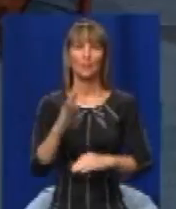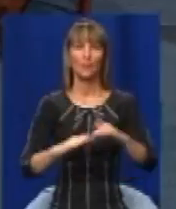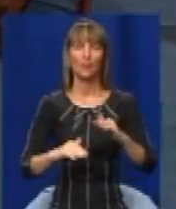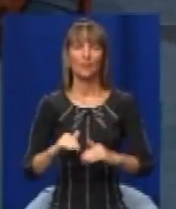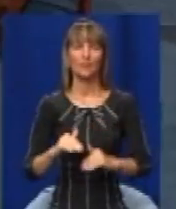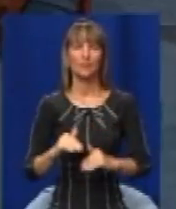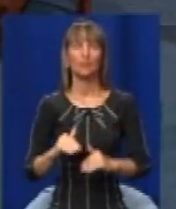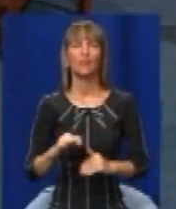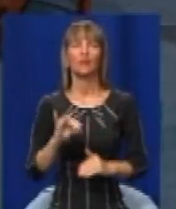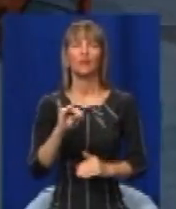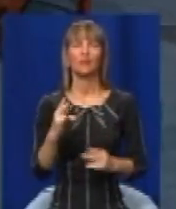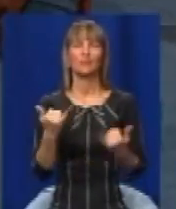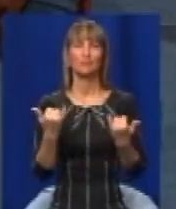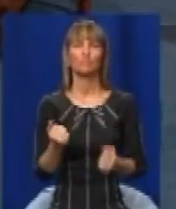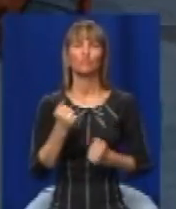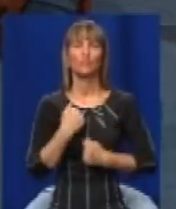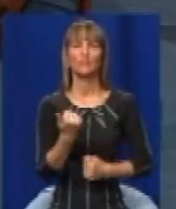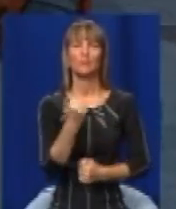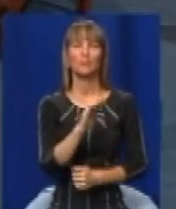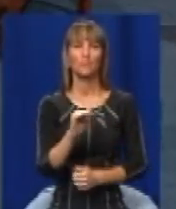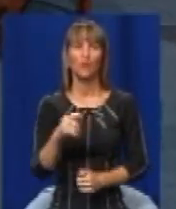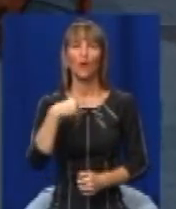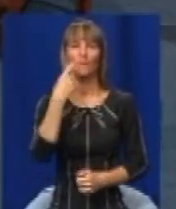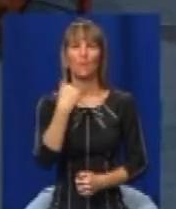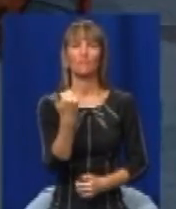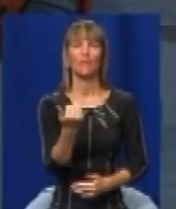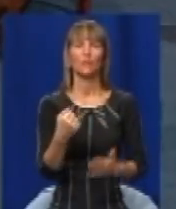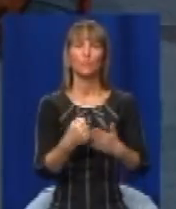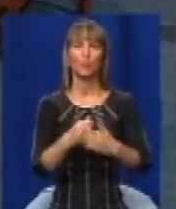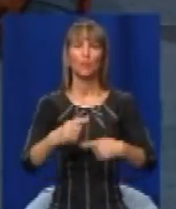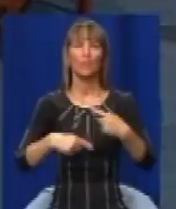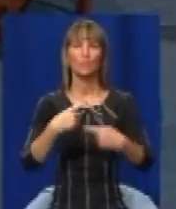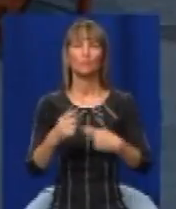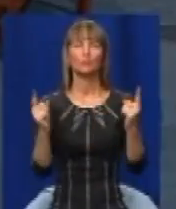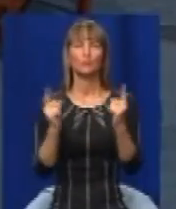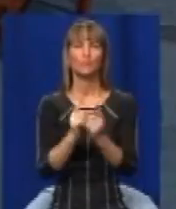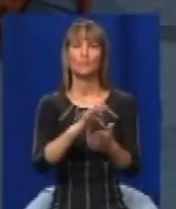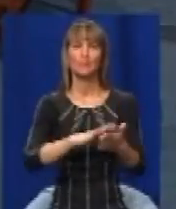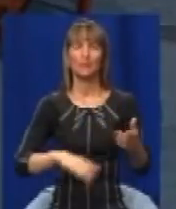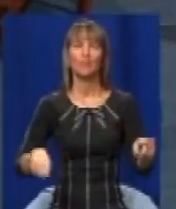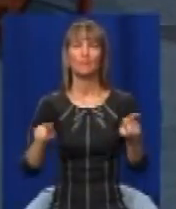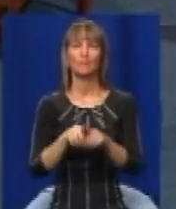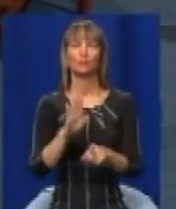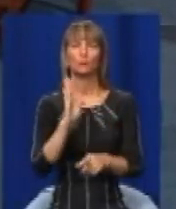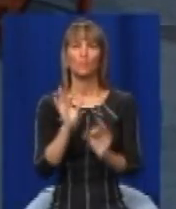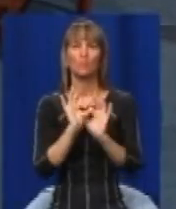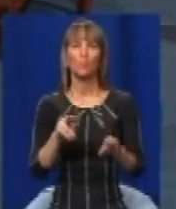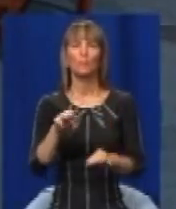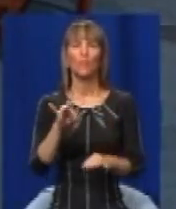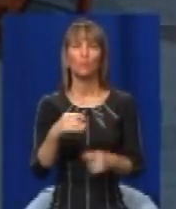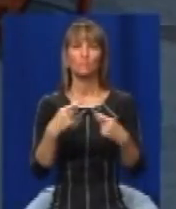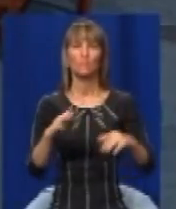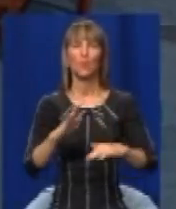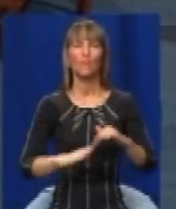професія. Ну а на сьогодні, на жаль, ми з вами прощаємося, говоримо вам до наступних зустрічей. Далі ми теж будемо розповідати вам про